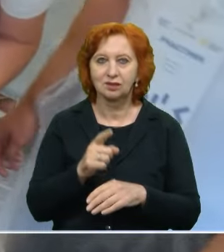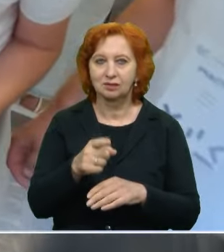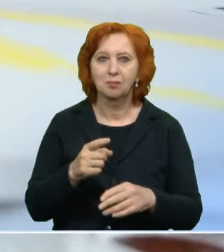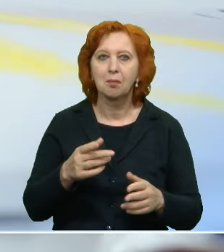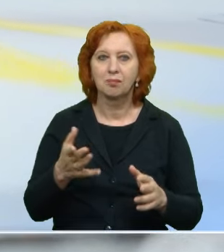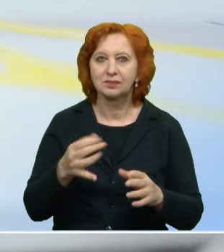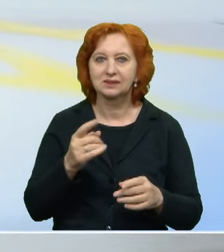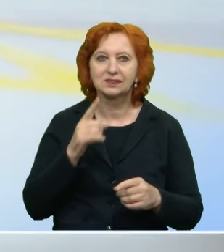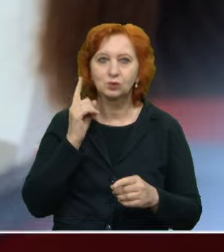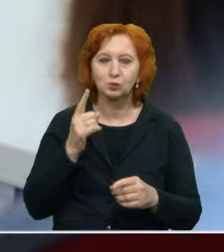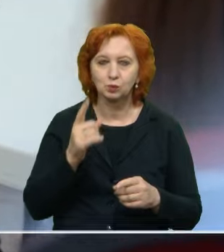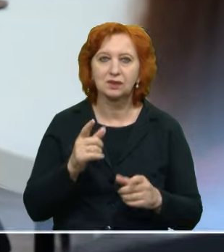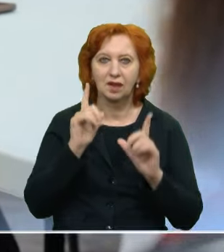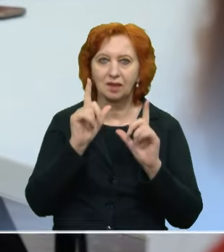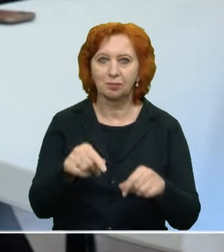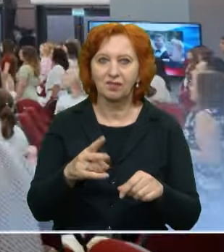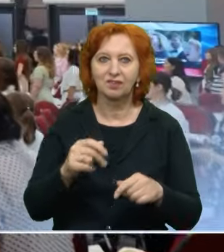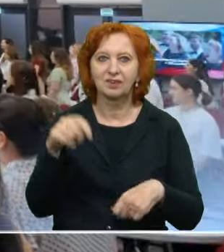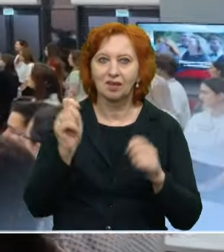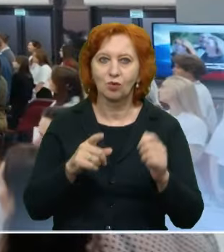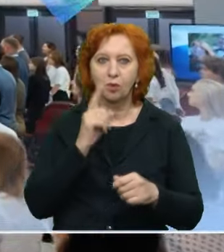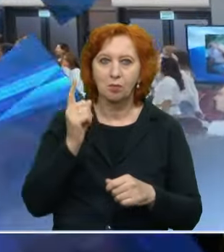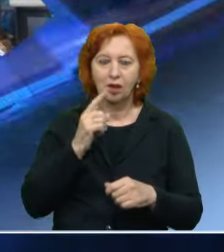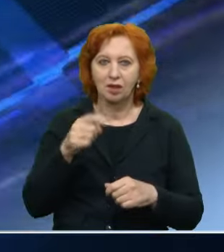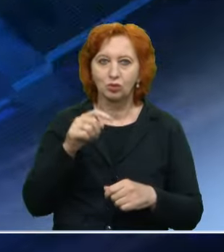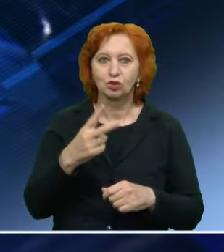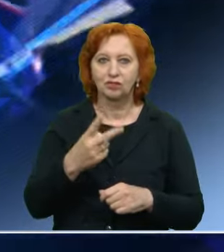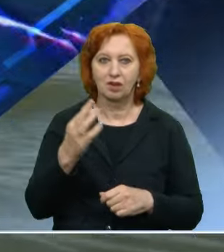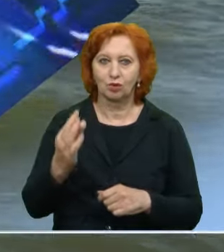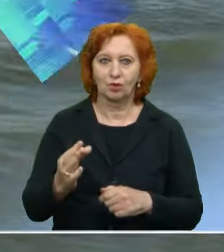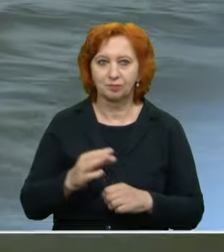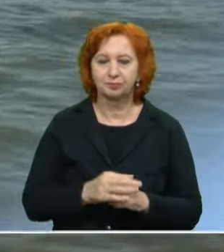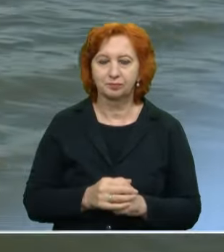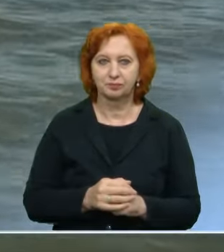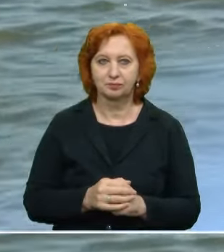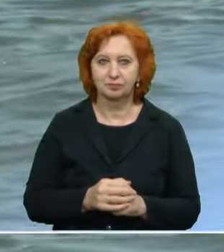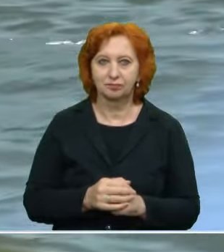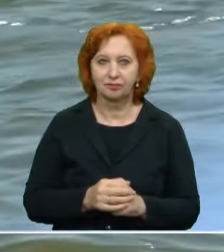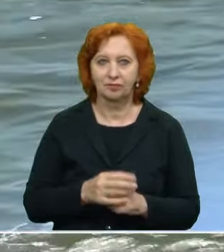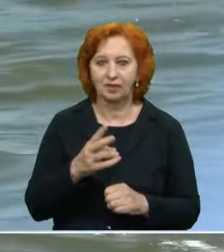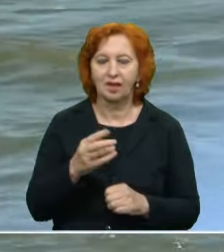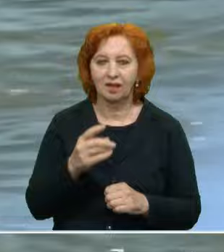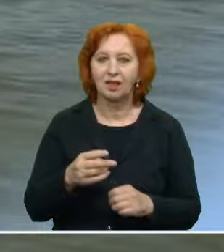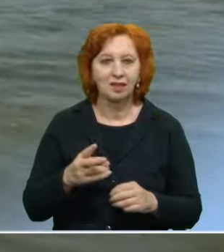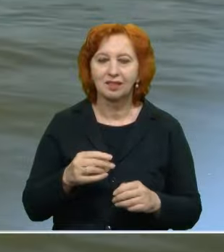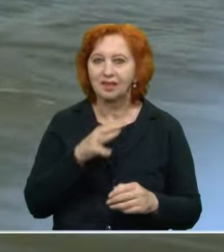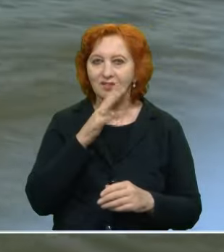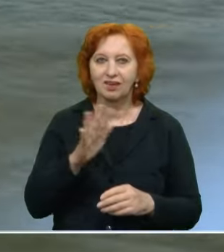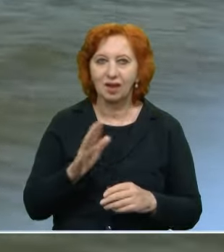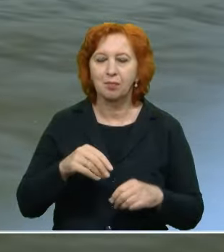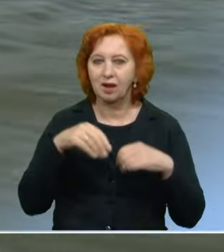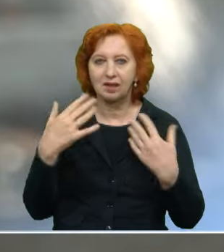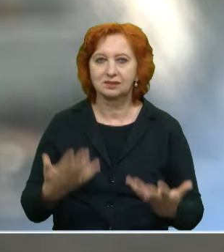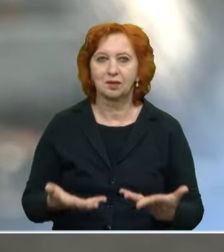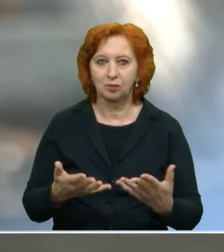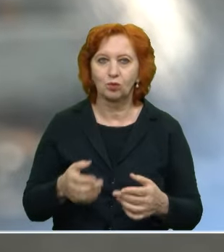200 юных дончан отправились на форум «Молодежка 2.0». Не время расслабляться. Какая